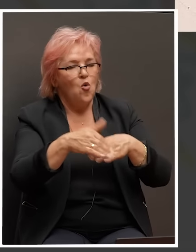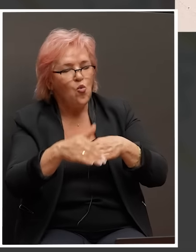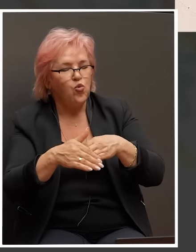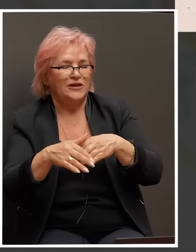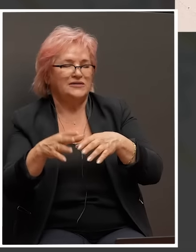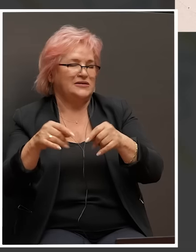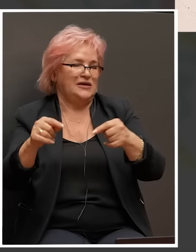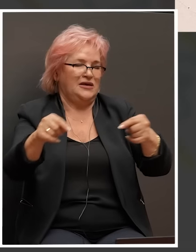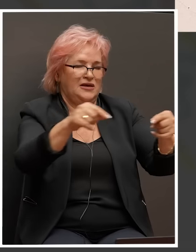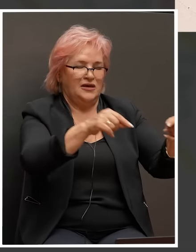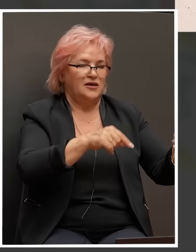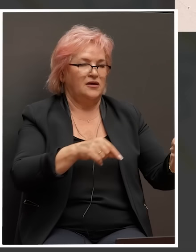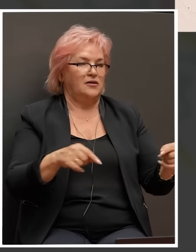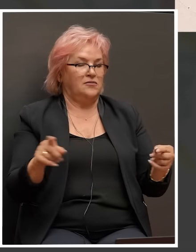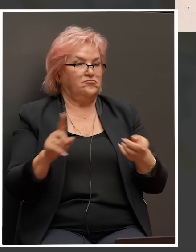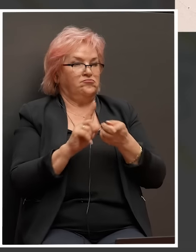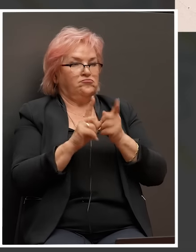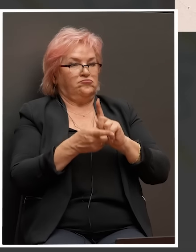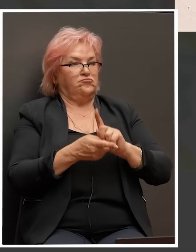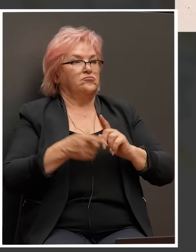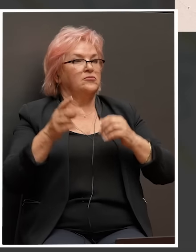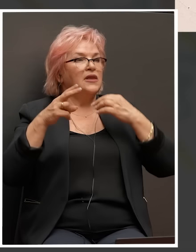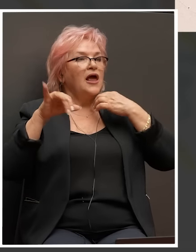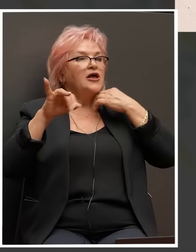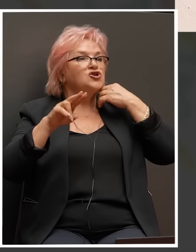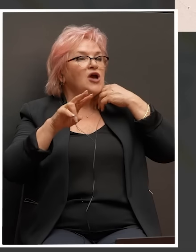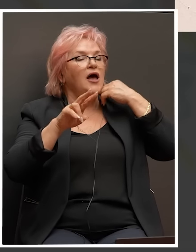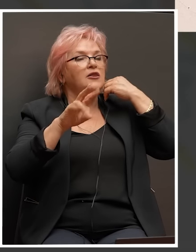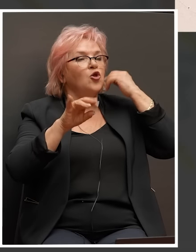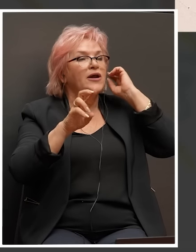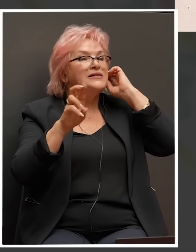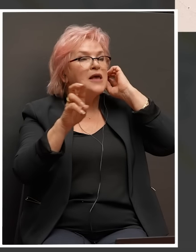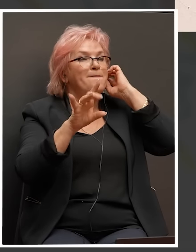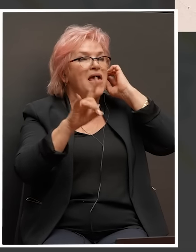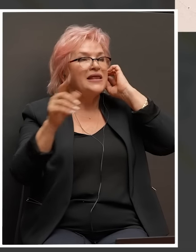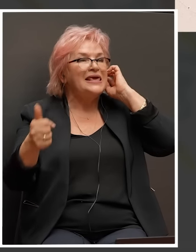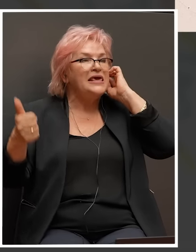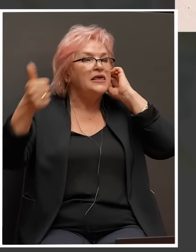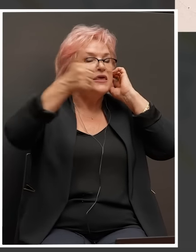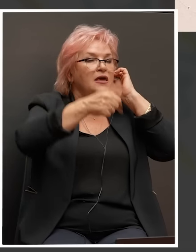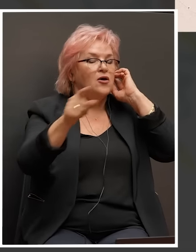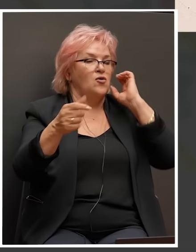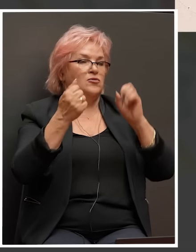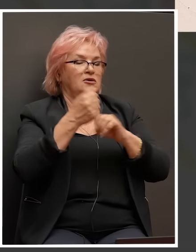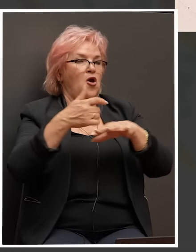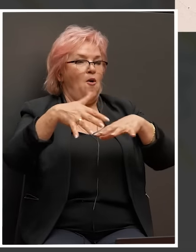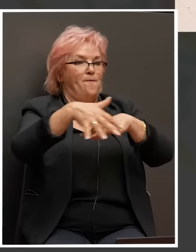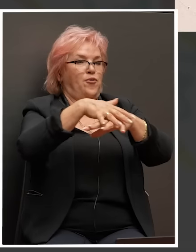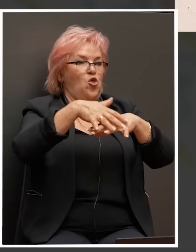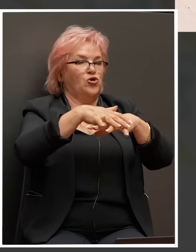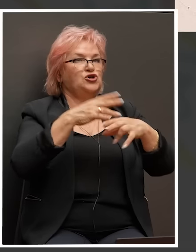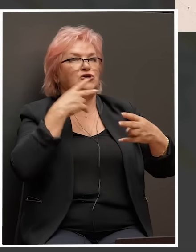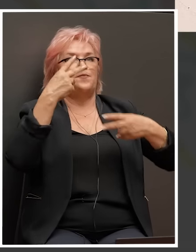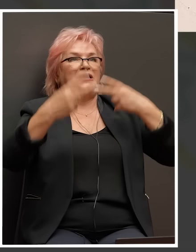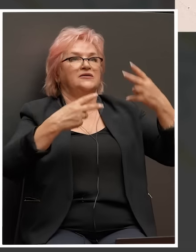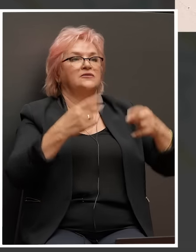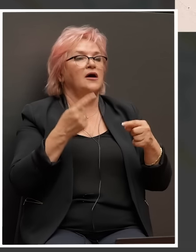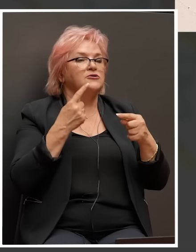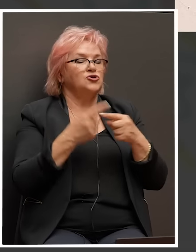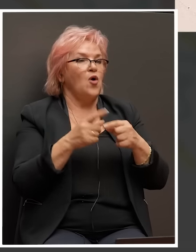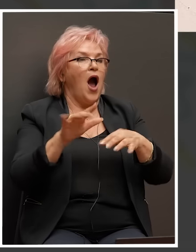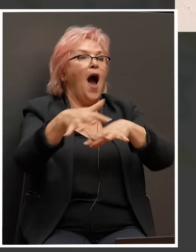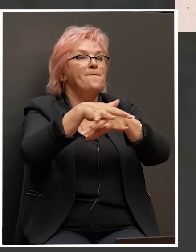доминант, вишенка на торте становится Джан Лоренцо Бернини, который создает не просто площадь-презентацию, а создает площадь,